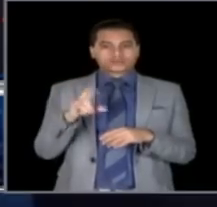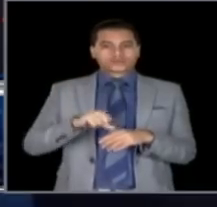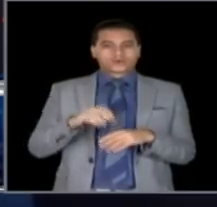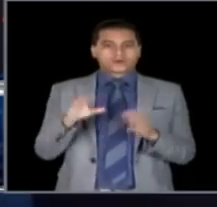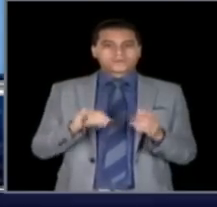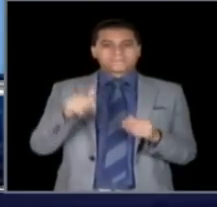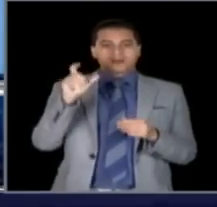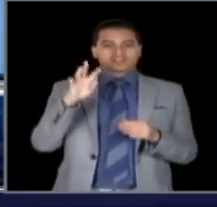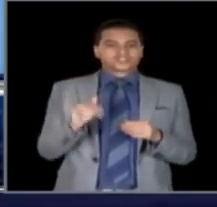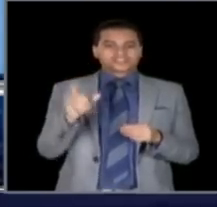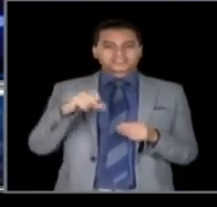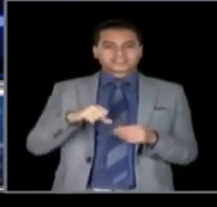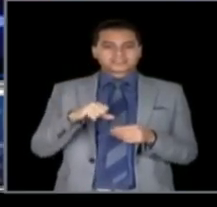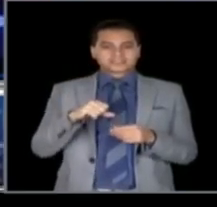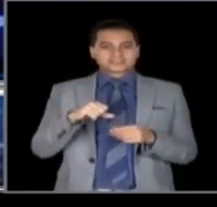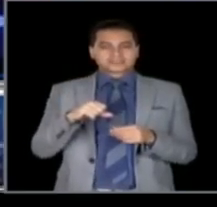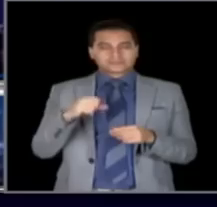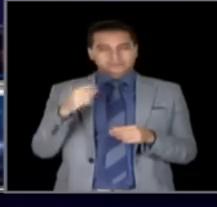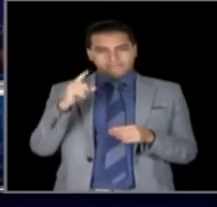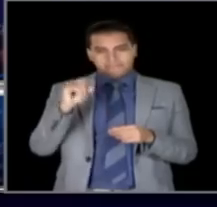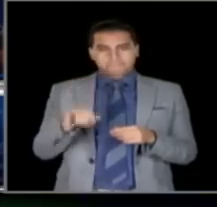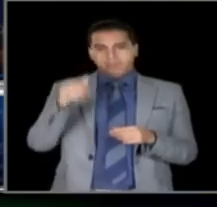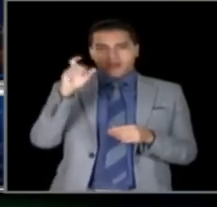مانشيني. الهدف الأول.